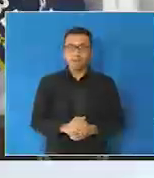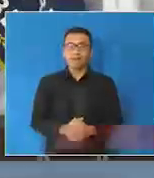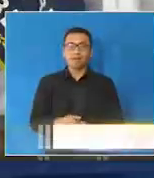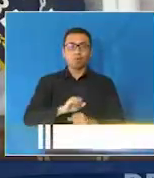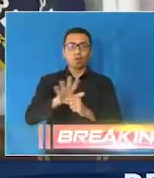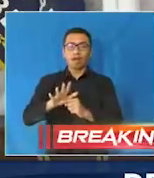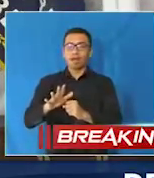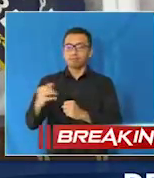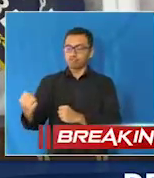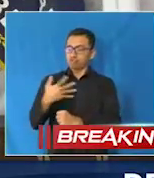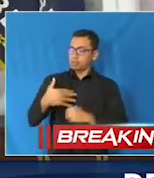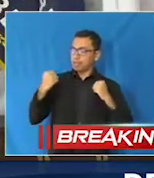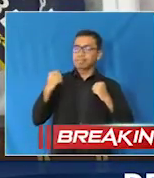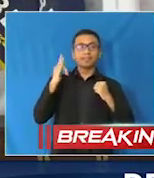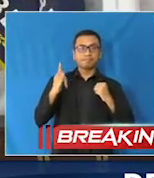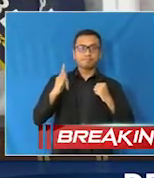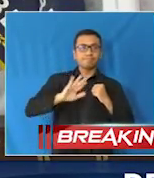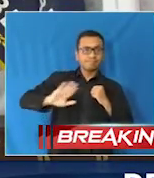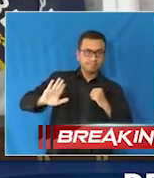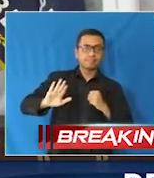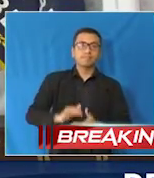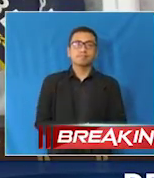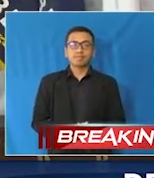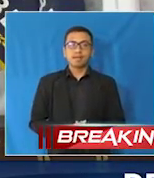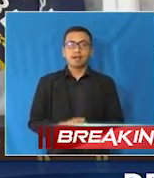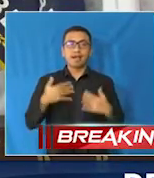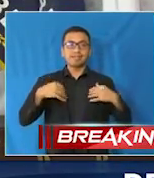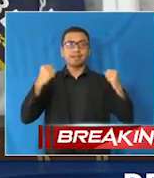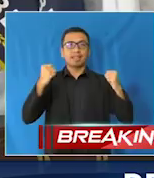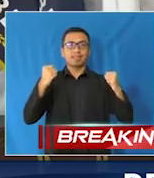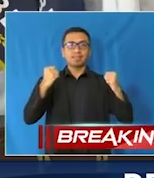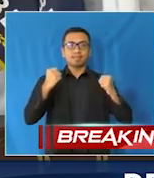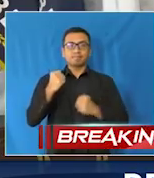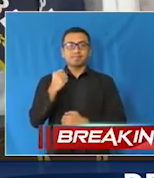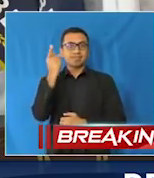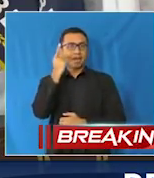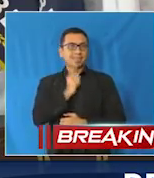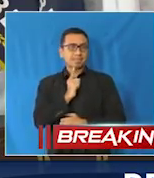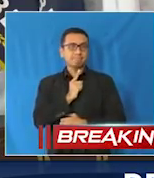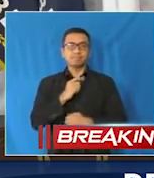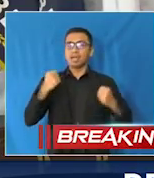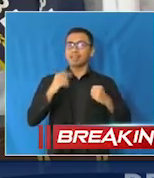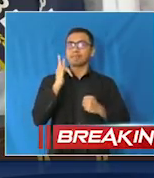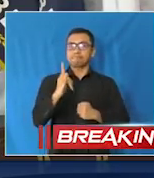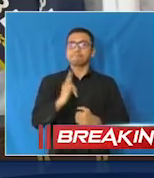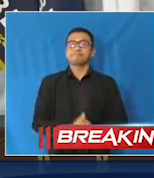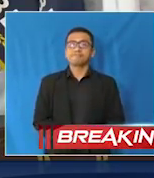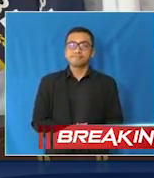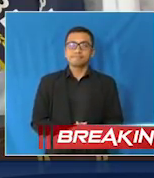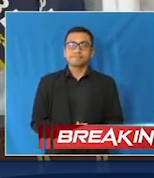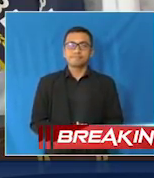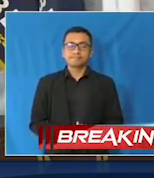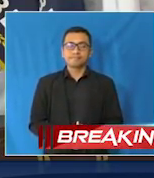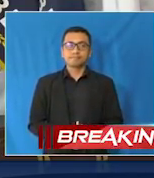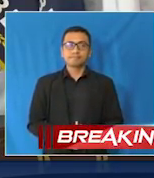Hai Penyakit ini yang sehat mampu menjaga dirinya supaya tetap sehat Oleh karena